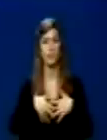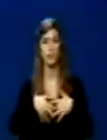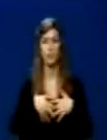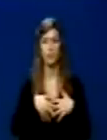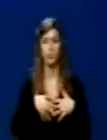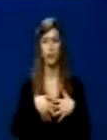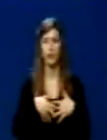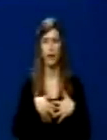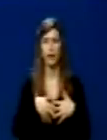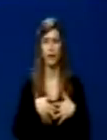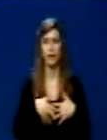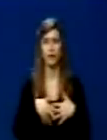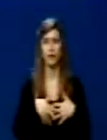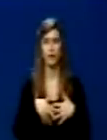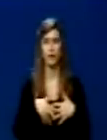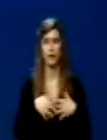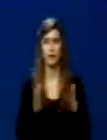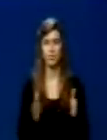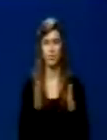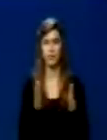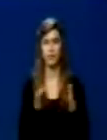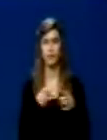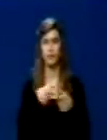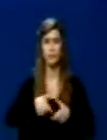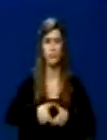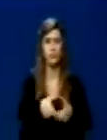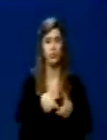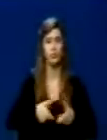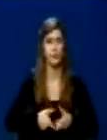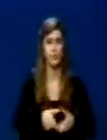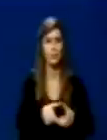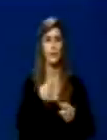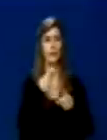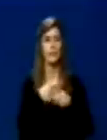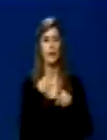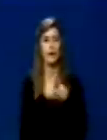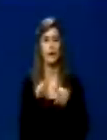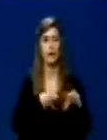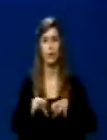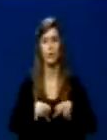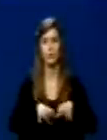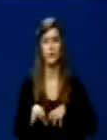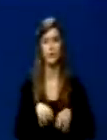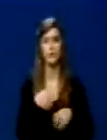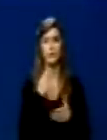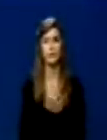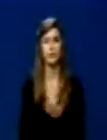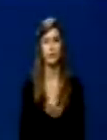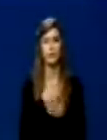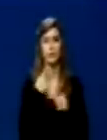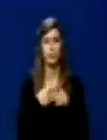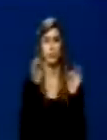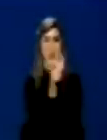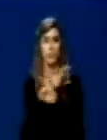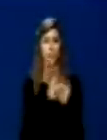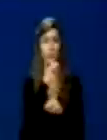bëjë AKP-ja me këtë borxh, të cilin e ka vlerësuar si borxh gjykata kushtetuese ndaj punëtorëve të fabrikës së tubave, pastaj nuk kemi asnjë fjalë të